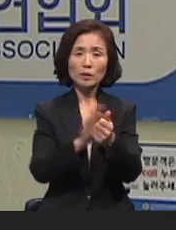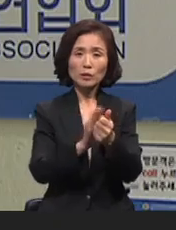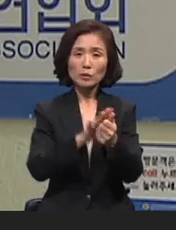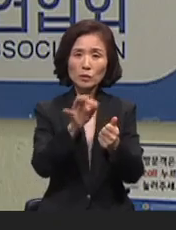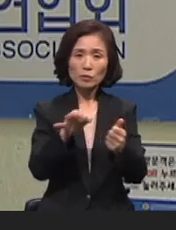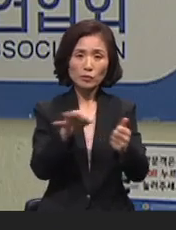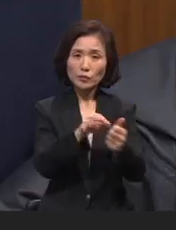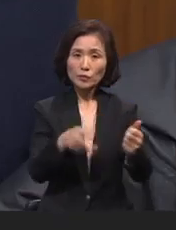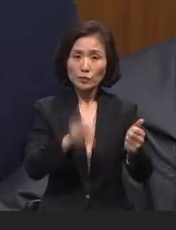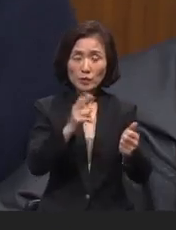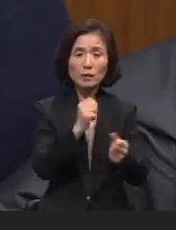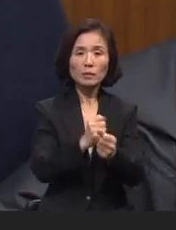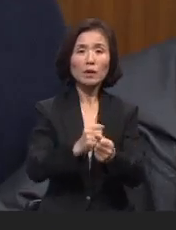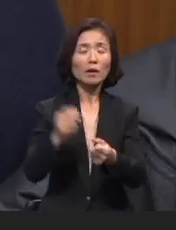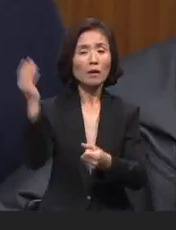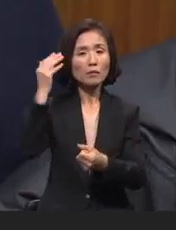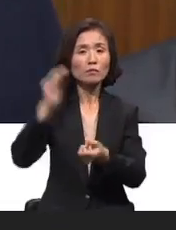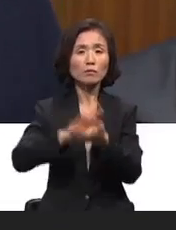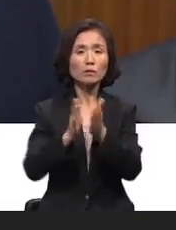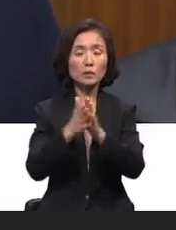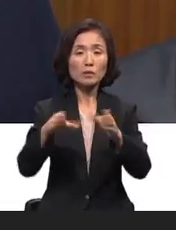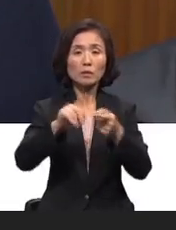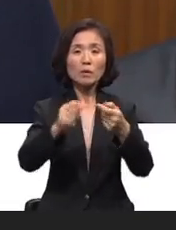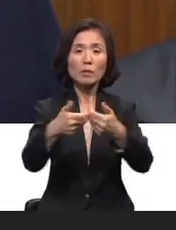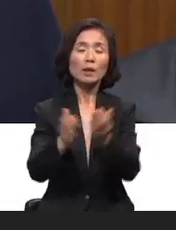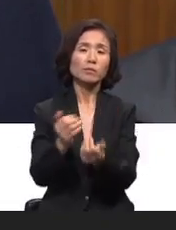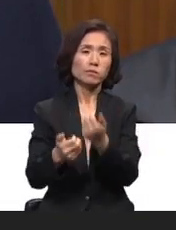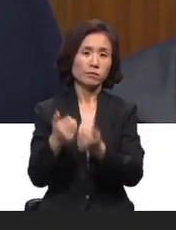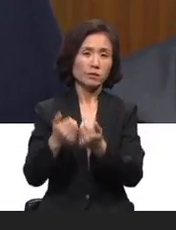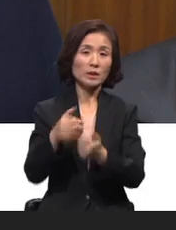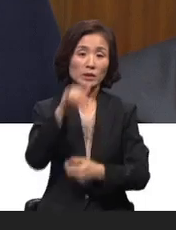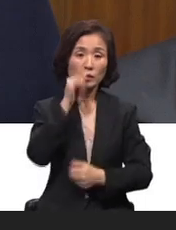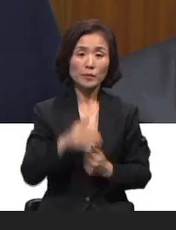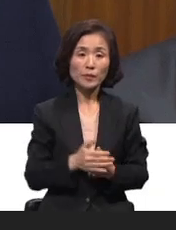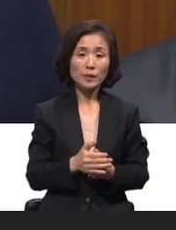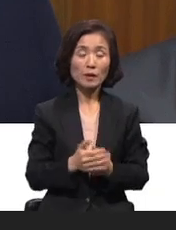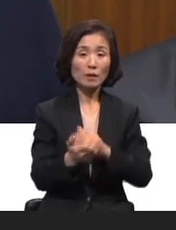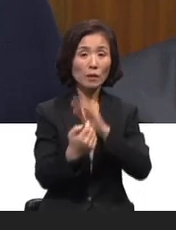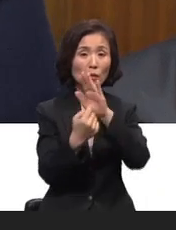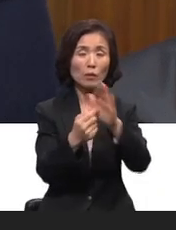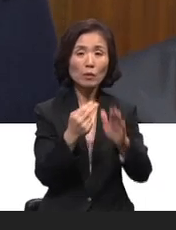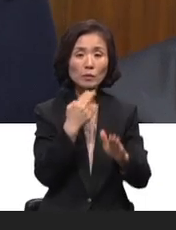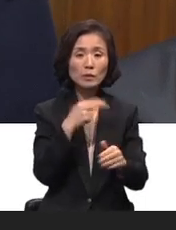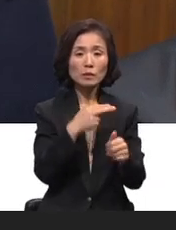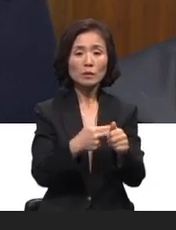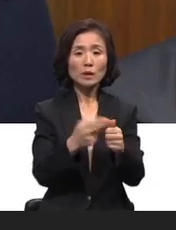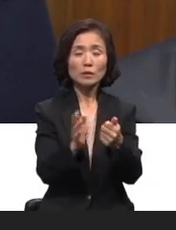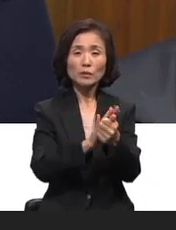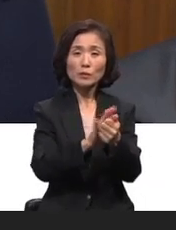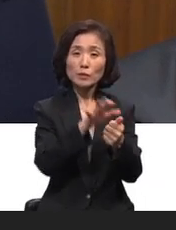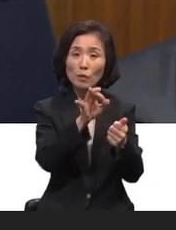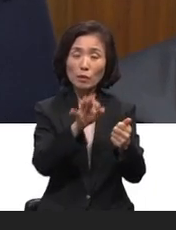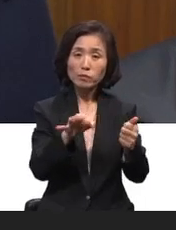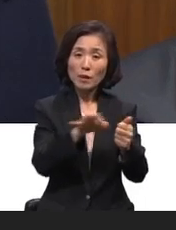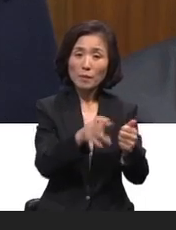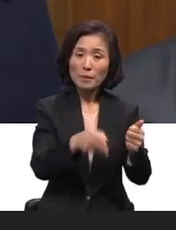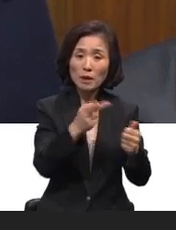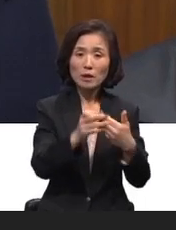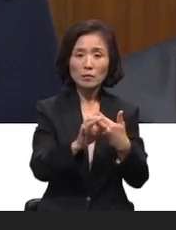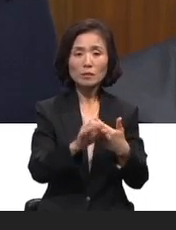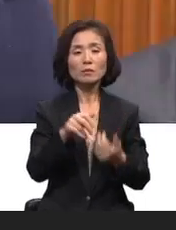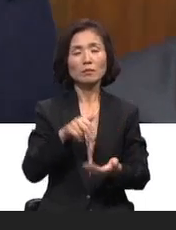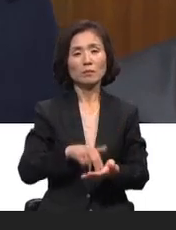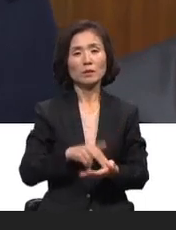겪고 있습니다. 예고되지 않은 교사 처우 개선비를 주지 않는다거나 이렇게 하시면 저희는 굉장히